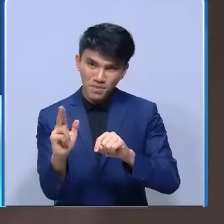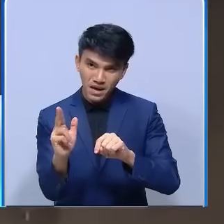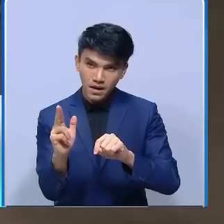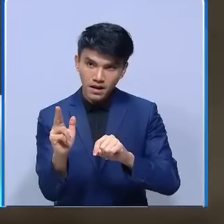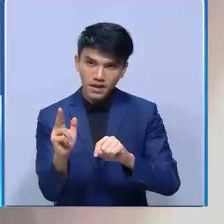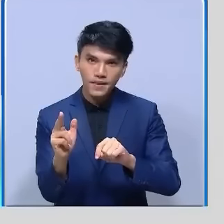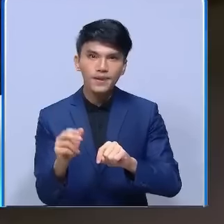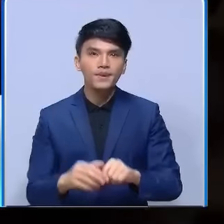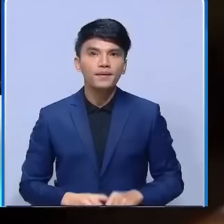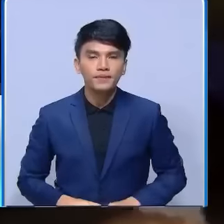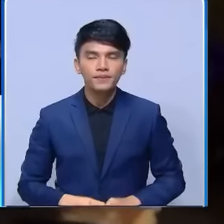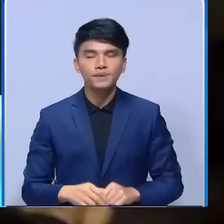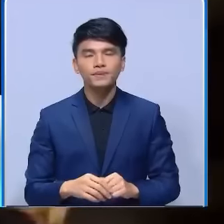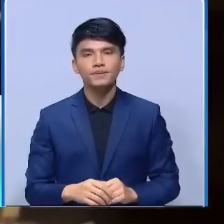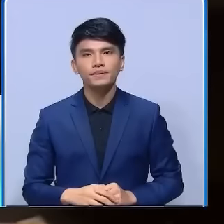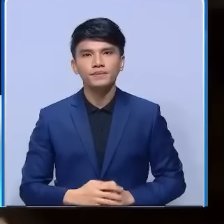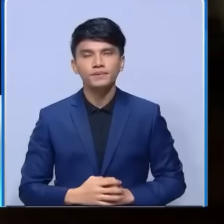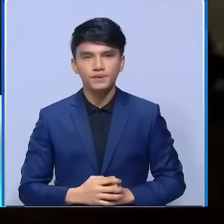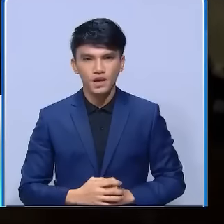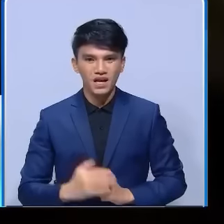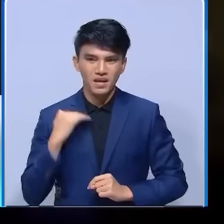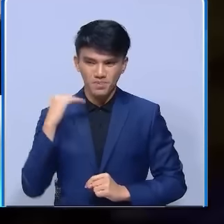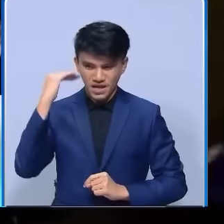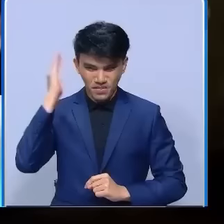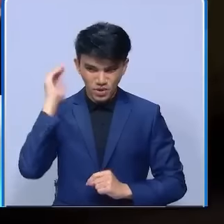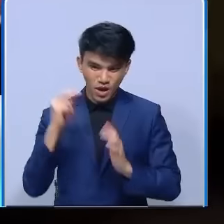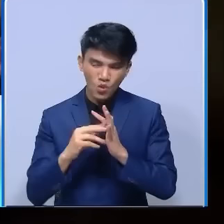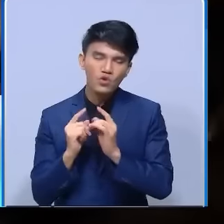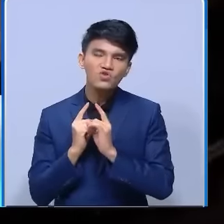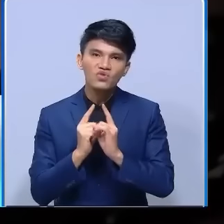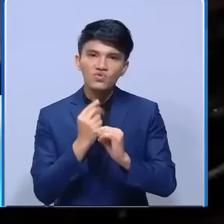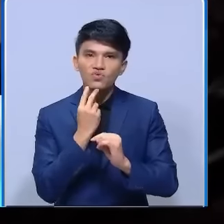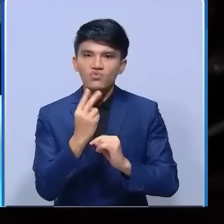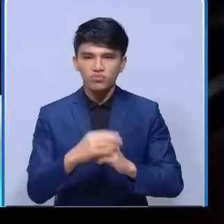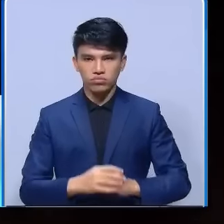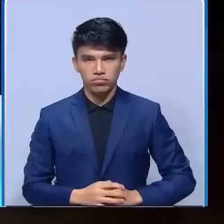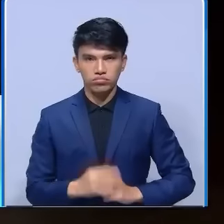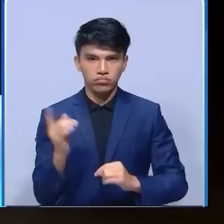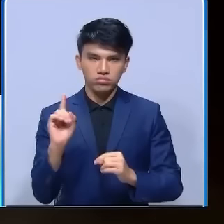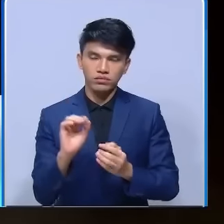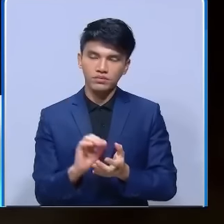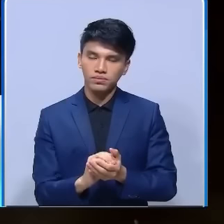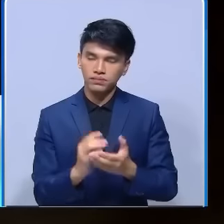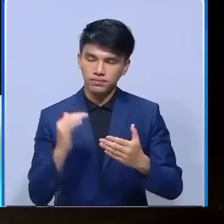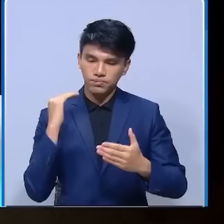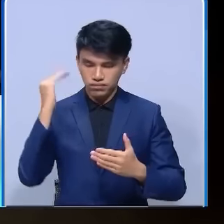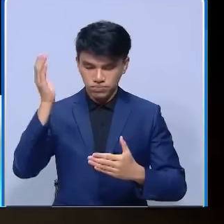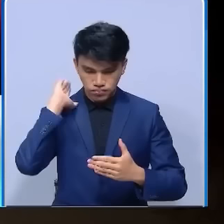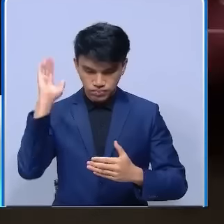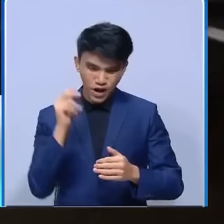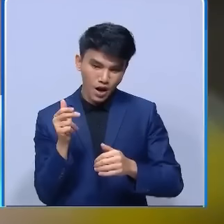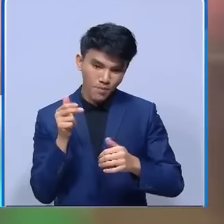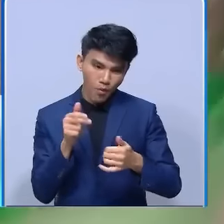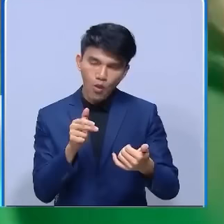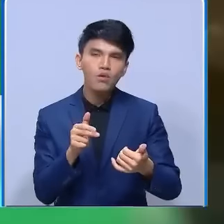ล้วบุกเข้ามาหาเรื่องกันถึงในบ้านพี่ชายก็วิ่งตามกลุ่มผู้ก่อเหตุออกไปจังหวะนั้นแหละค่ะพี่ชายถูกกระหน่ำยิงห